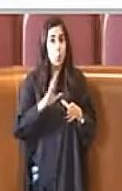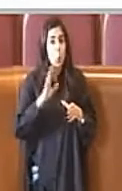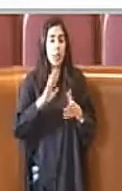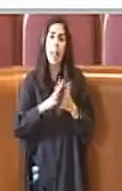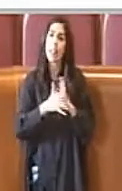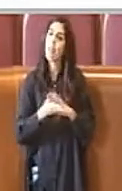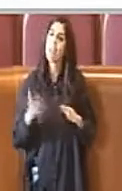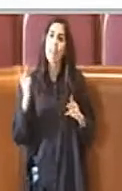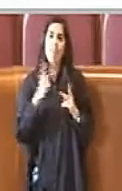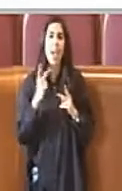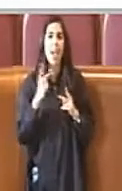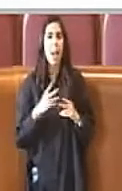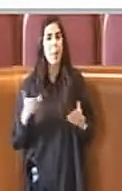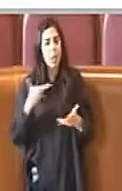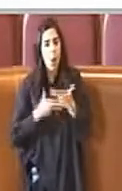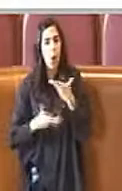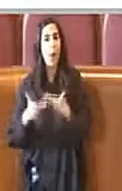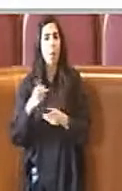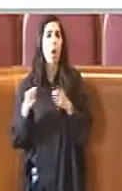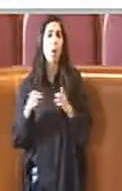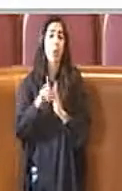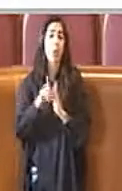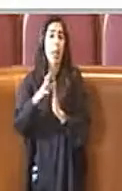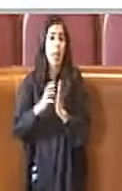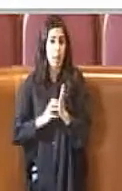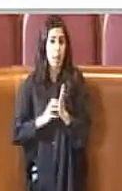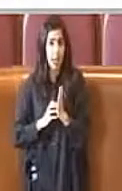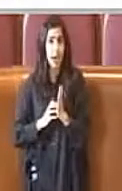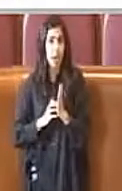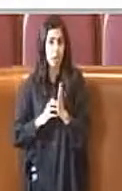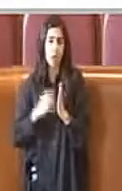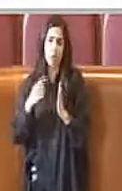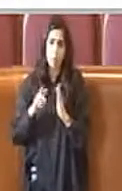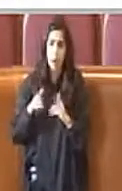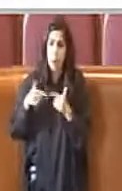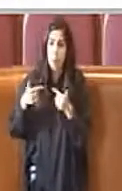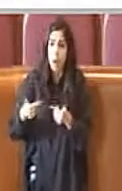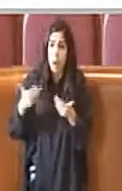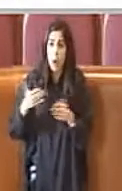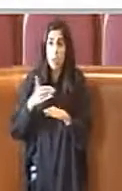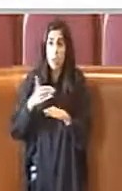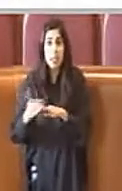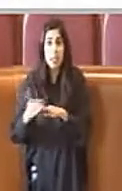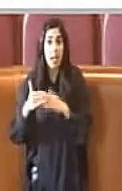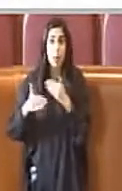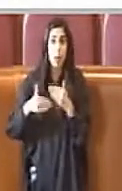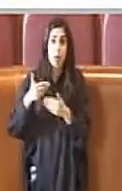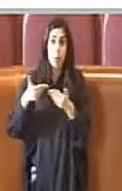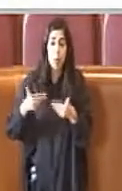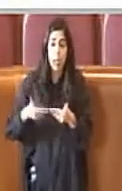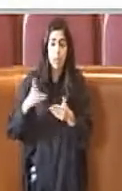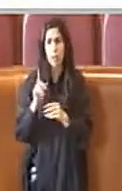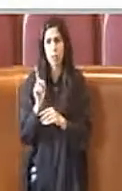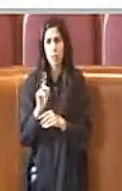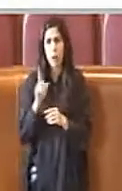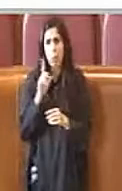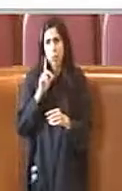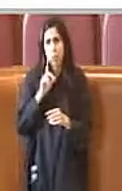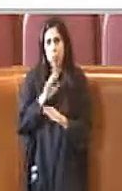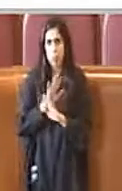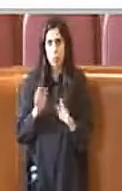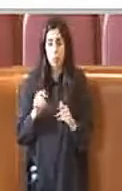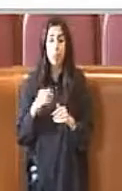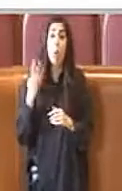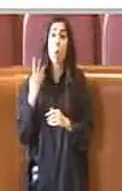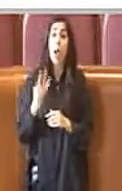degli altri di natura consigliare senza appesantire invalidare o ritardare l'iter spalla in questi quattro anni questo però